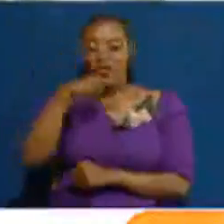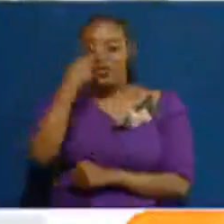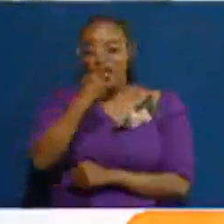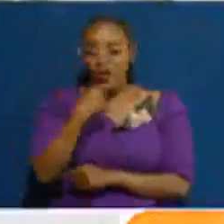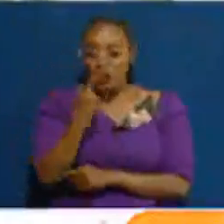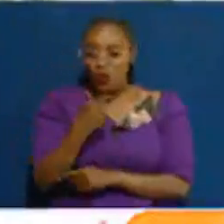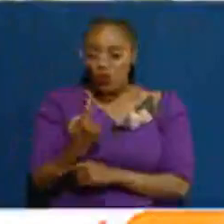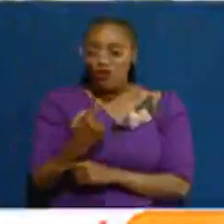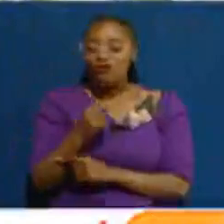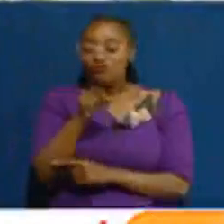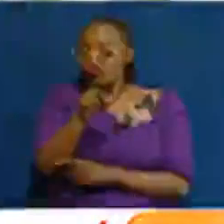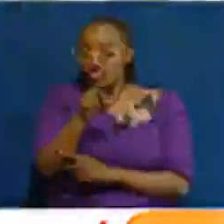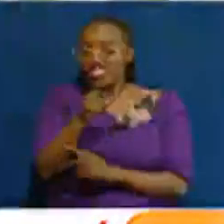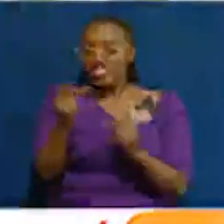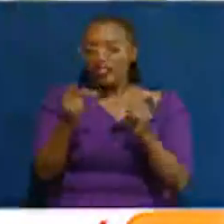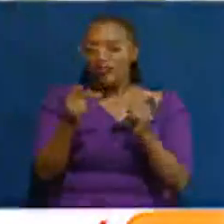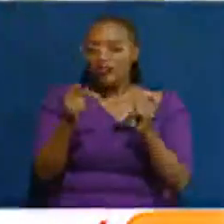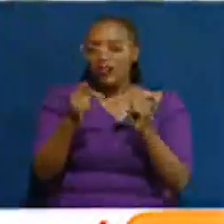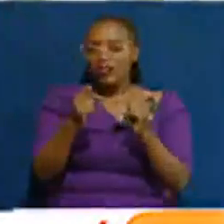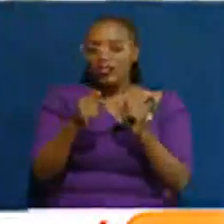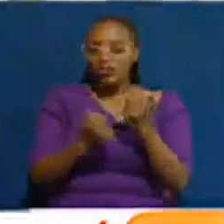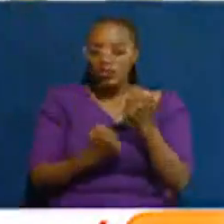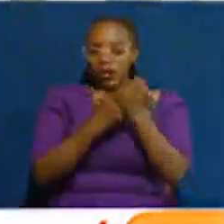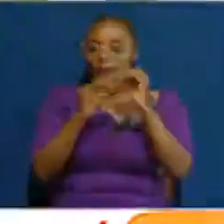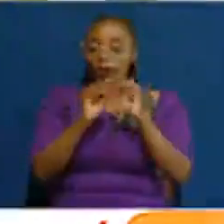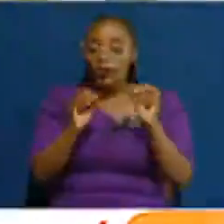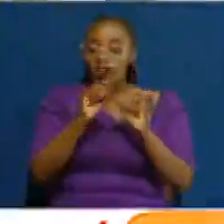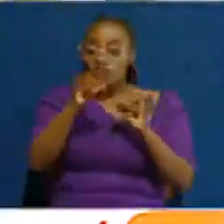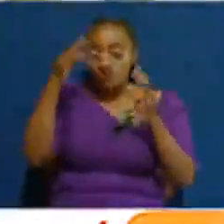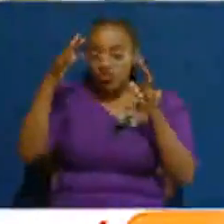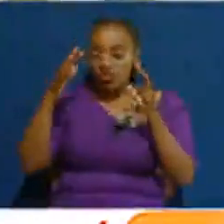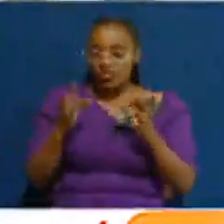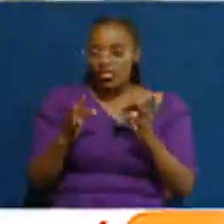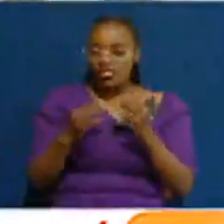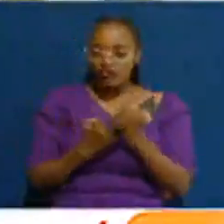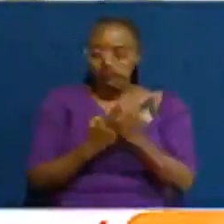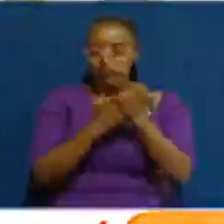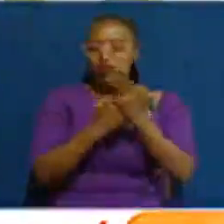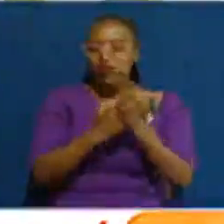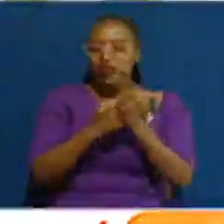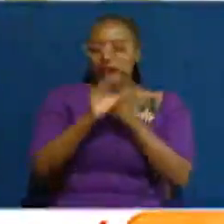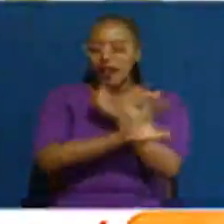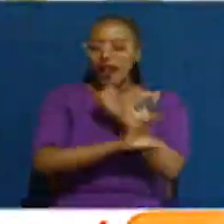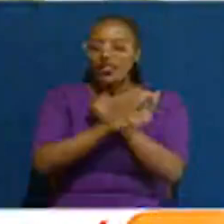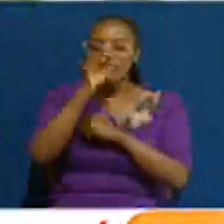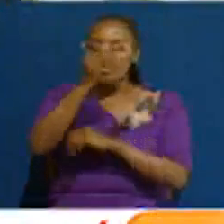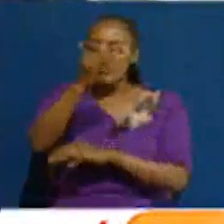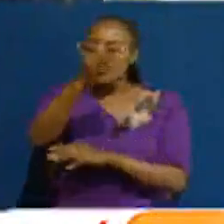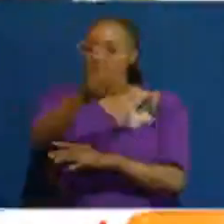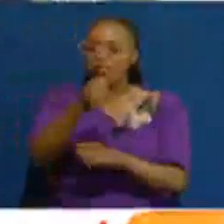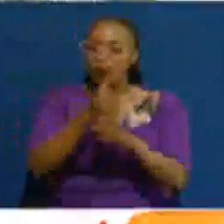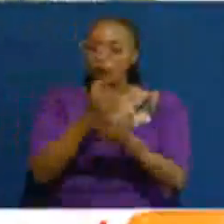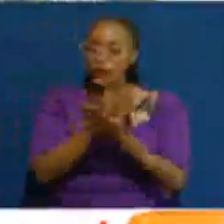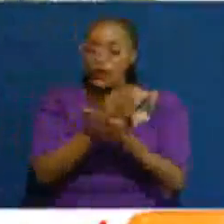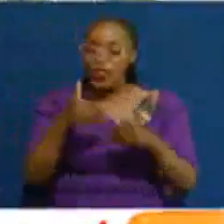walipiga mswada huo, mtu asiwatishe. You stood with the future of this country, where you ensure that our